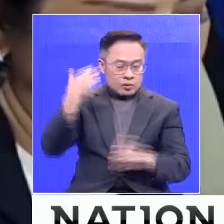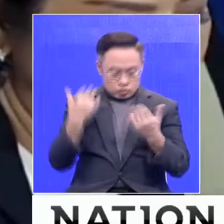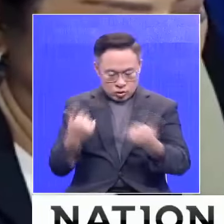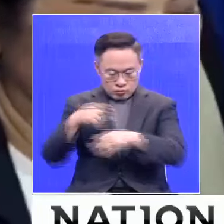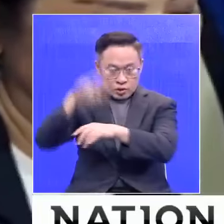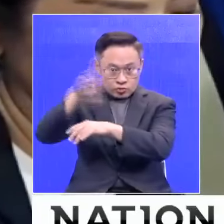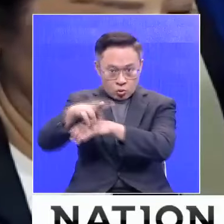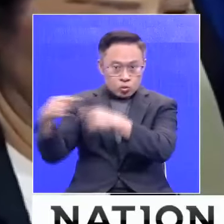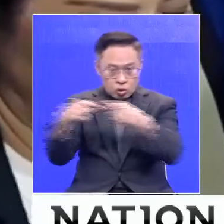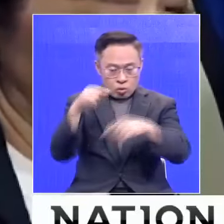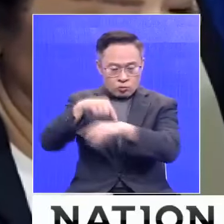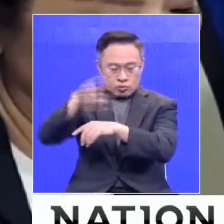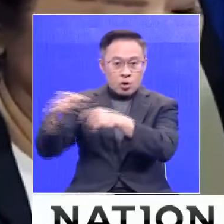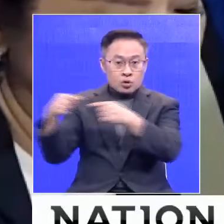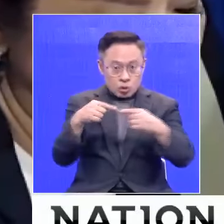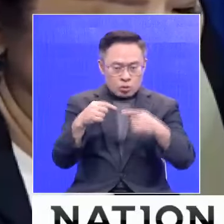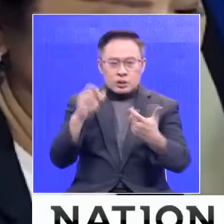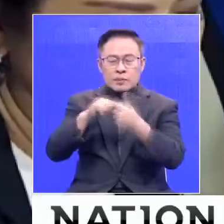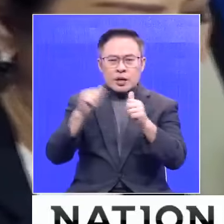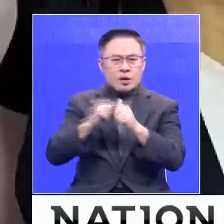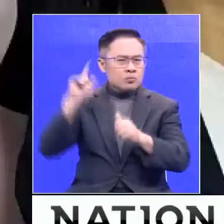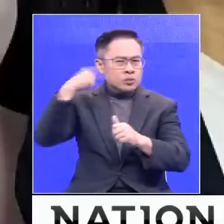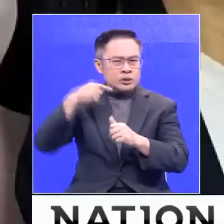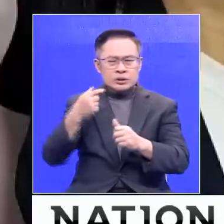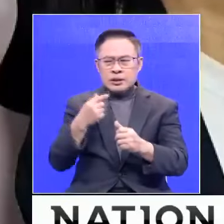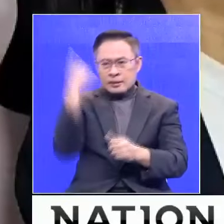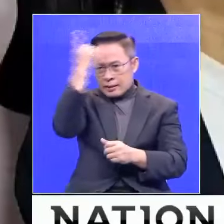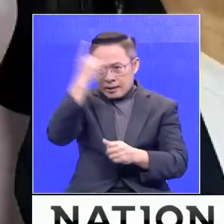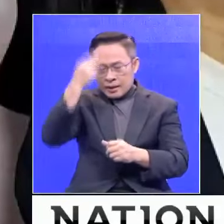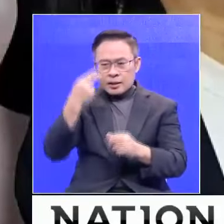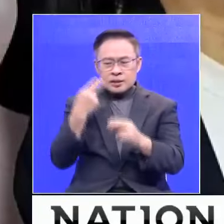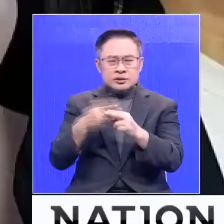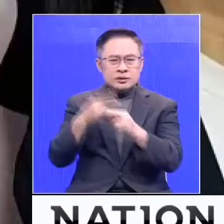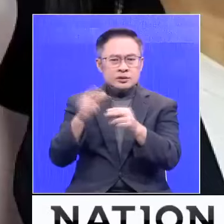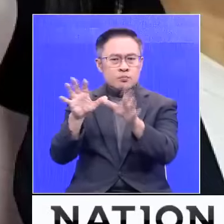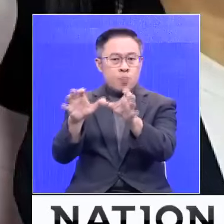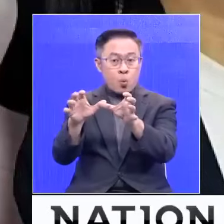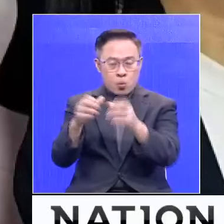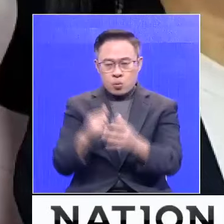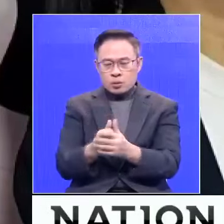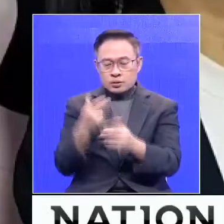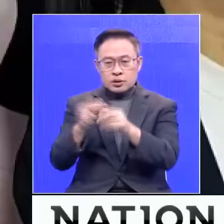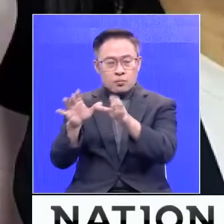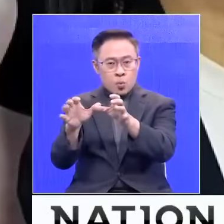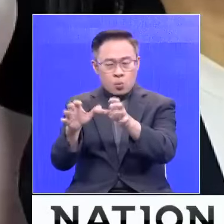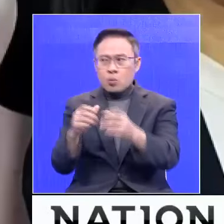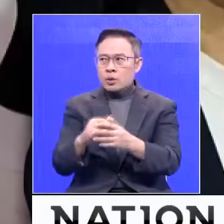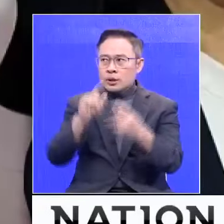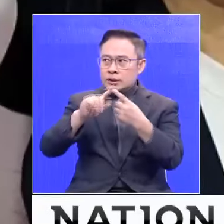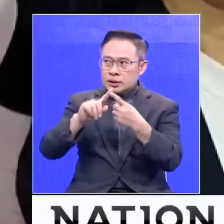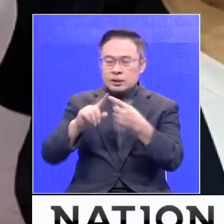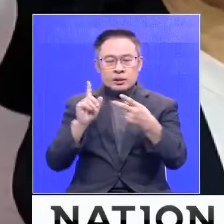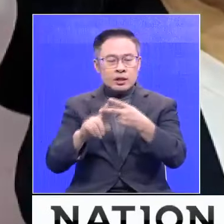ปล่อยเงินกู้ดอกเบี้ยเกินกว่าที่กฎหมายกำหนดบอกเดี๋ยวไปดูกันระหว่างลูกหนี้กับเจ้าหนี้จะเกิดอะไรขึ้นเป็นหนี้ก็ต้